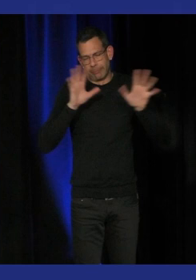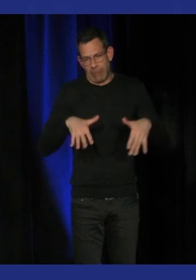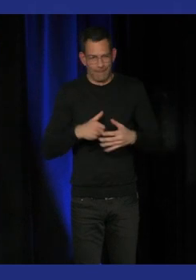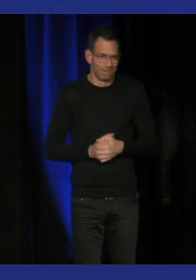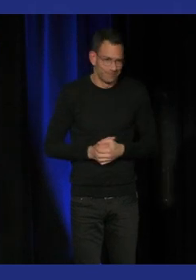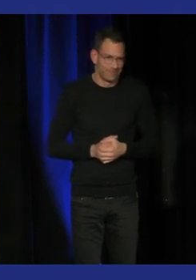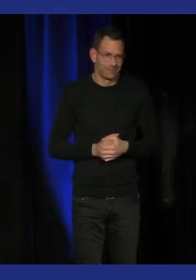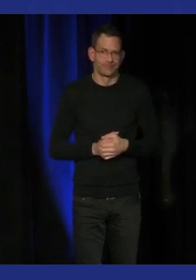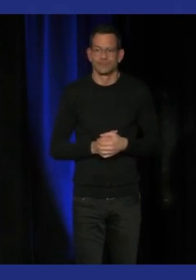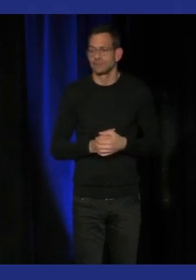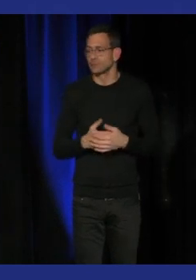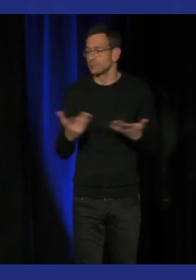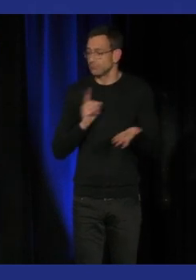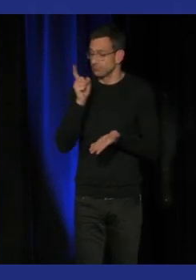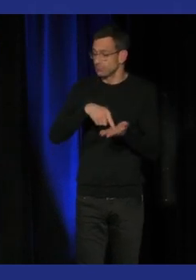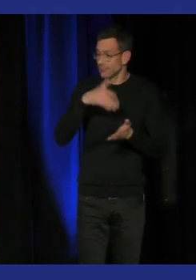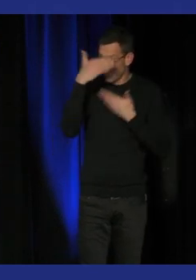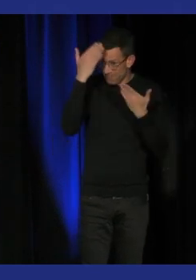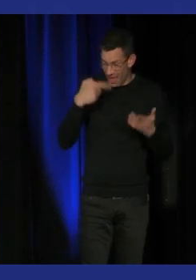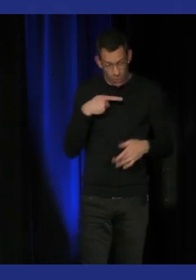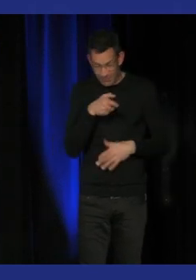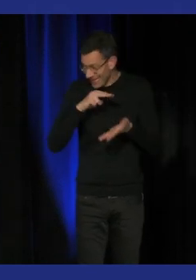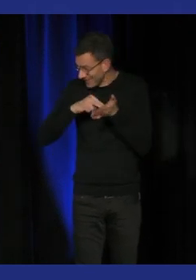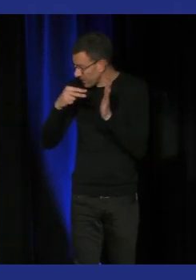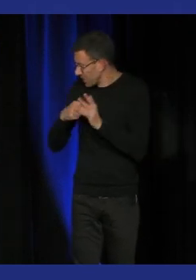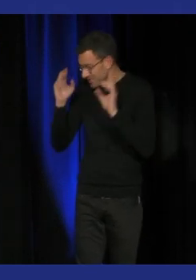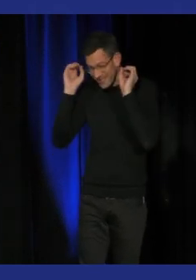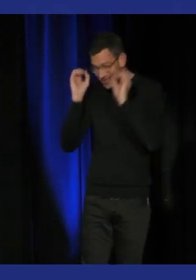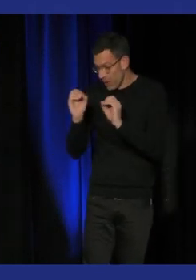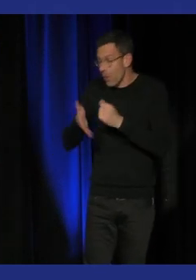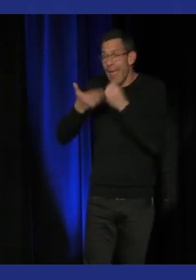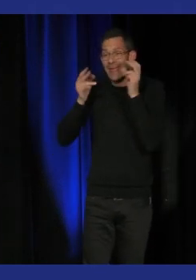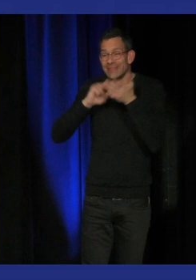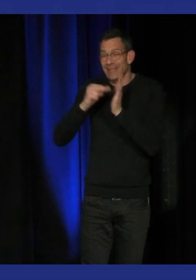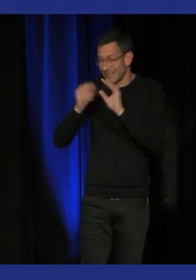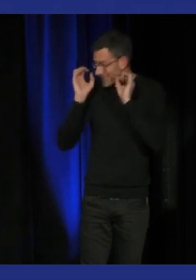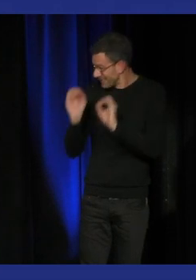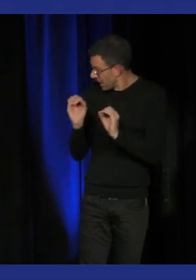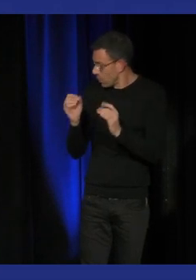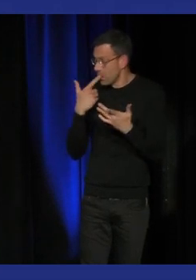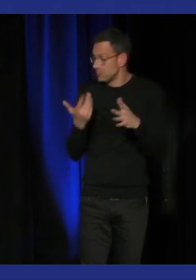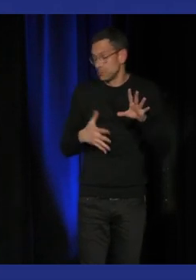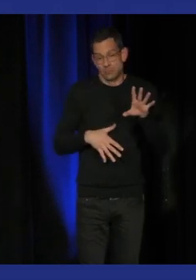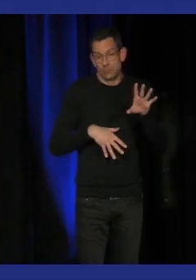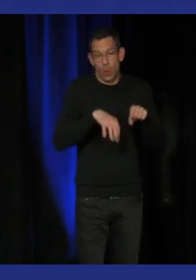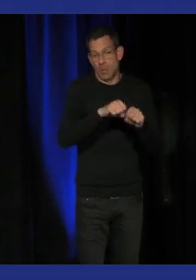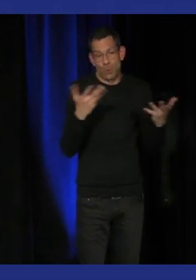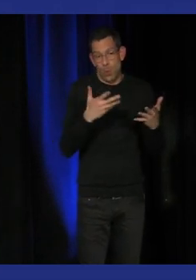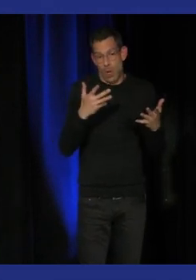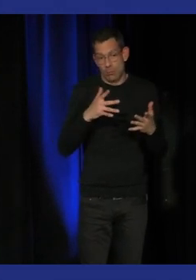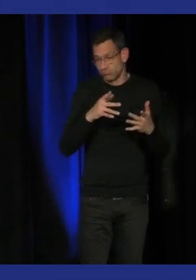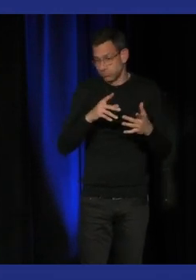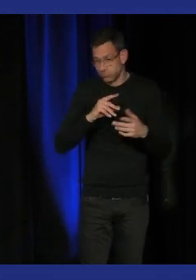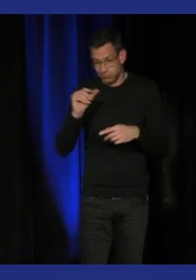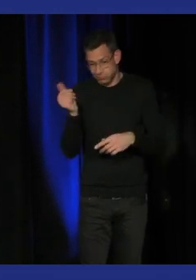femme. Au Maroc, pour le coup, il n'y a aucune technique, aucune aide technique, et c'est que de la compensation